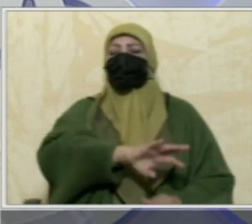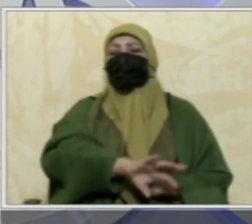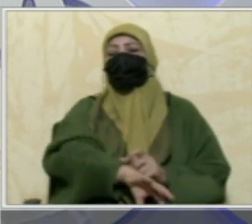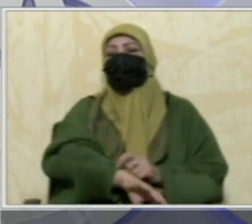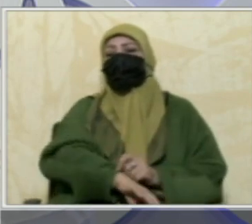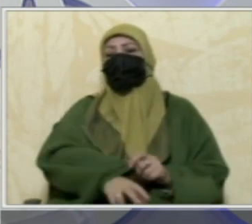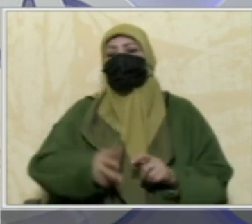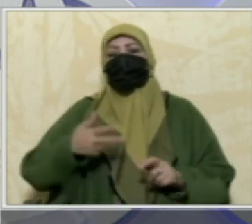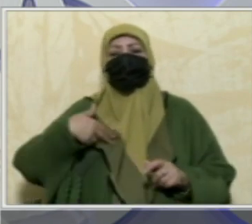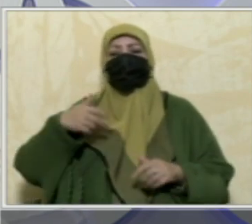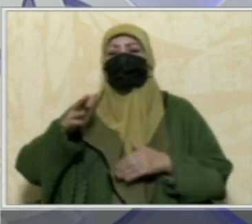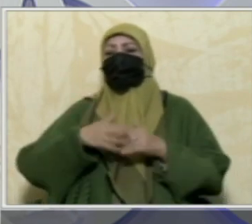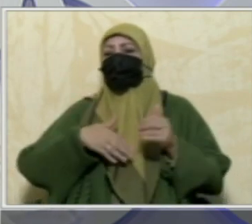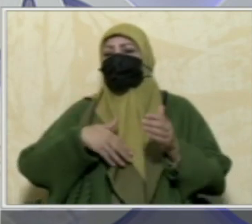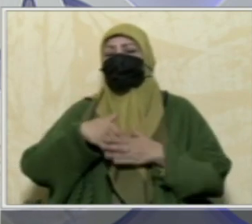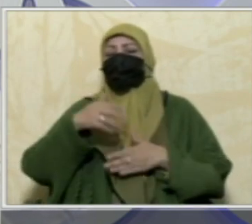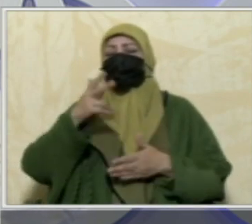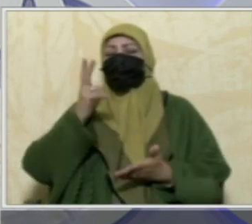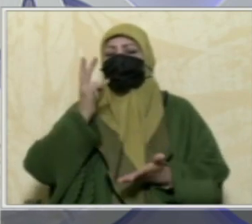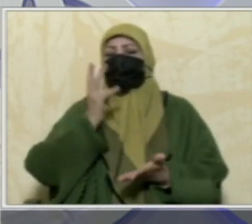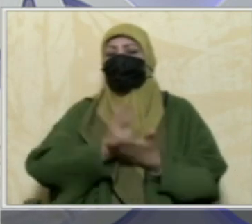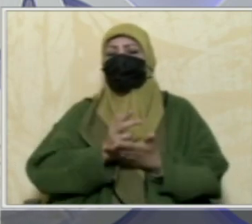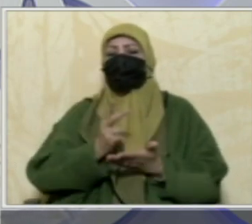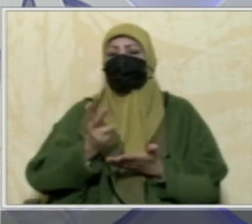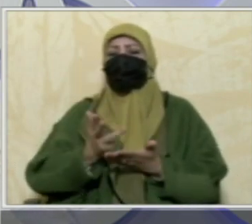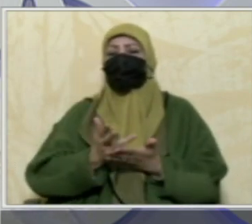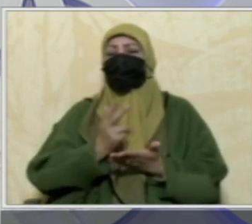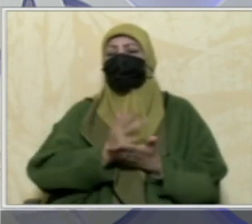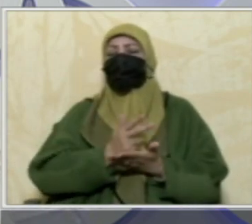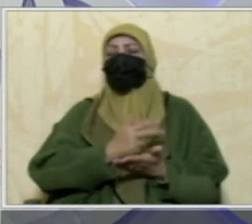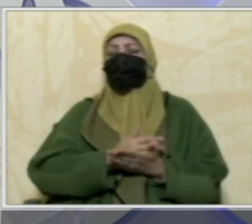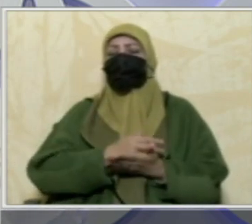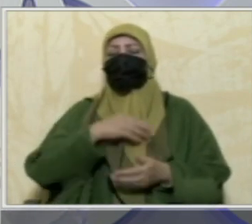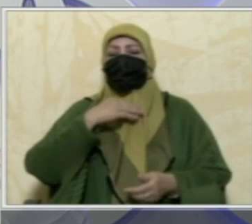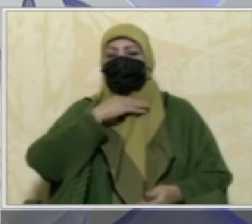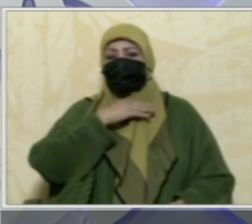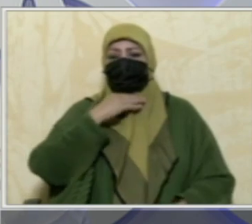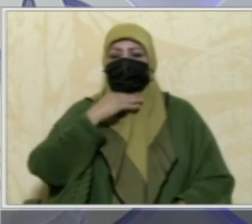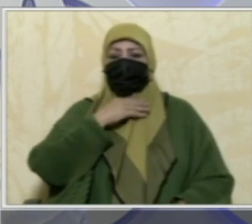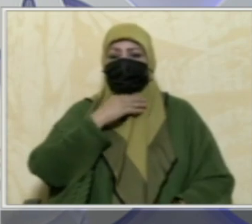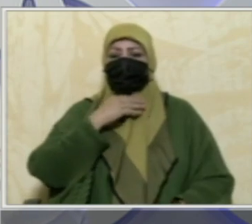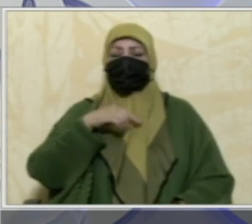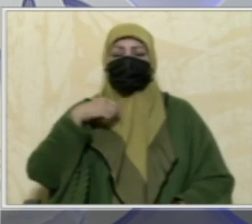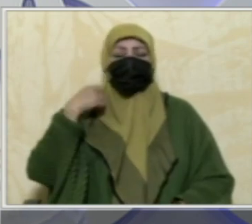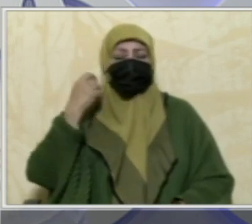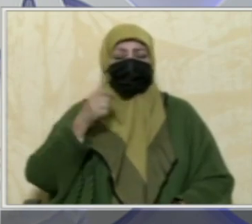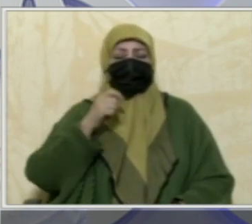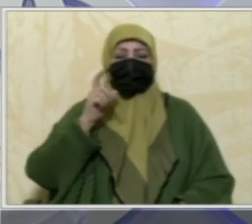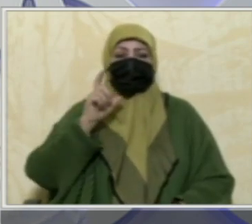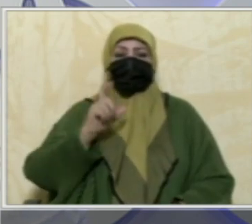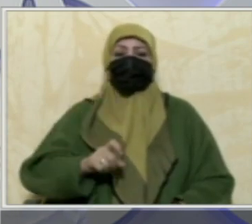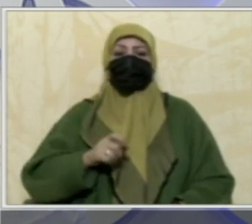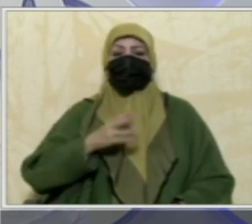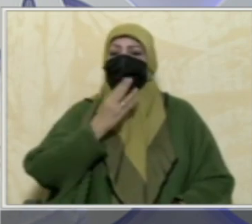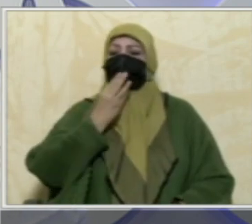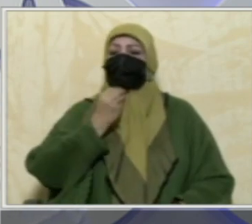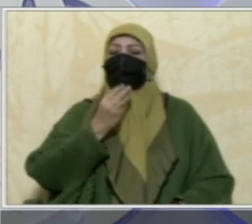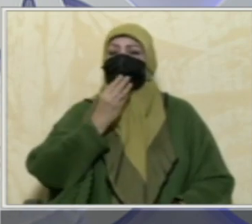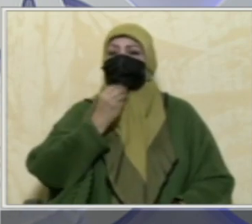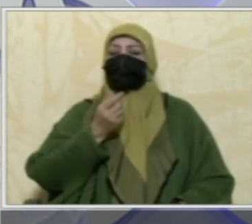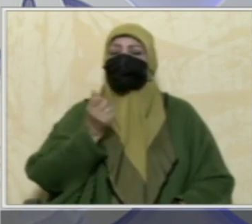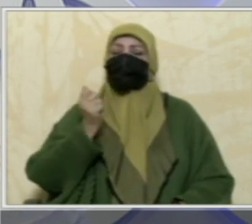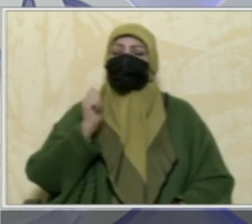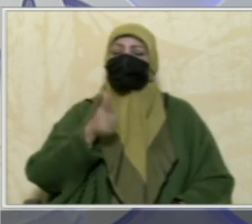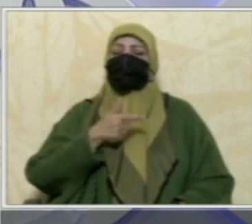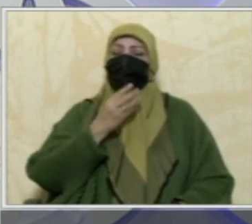فيستحب التضحيه اولا من الضان ثم من المعز عليه مذهب المالكيه لان المستحب طيب اللحم لا